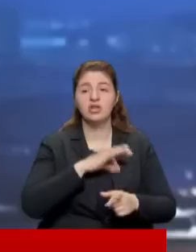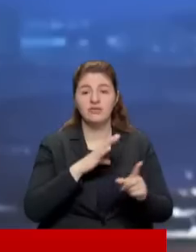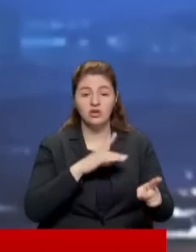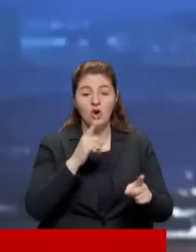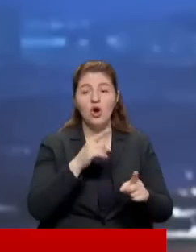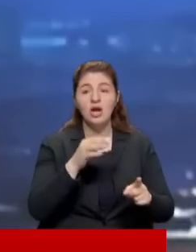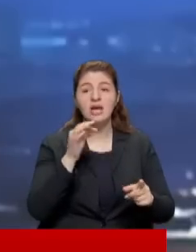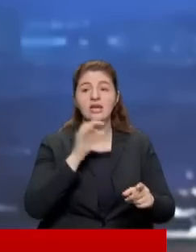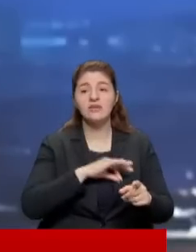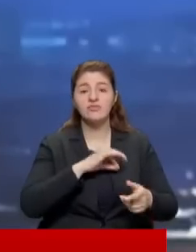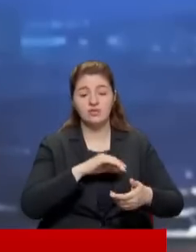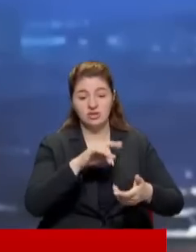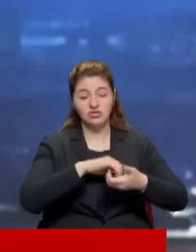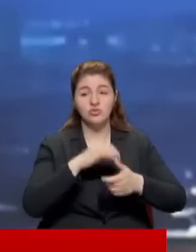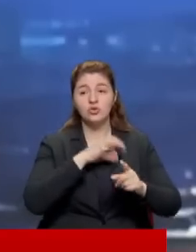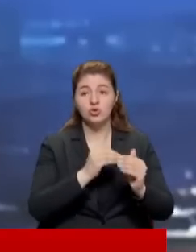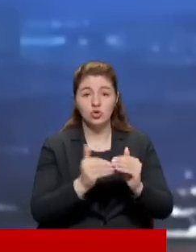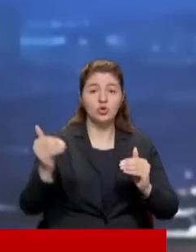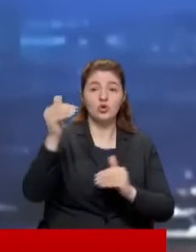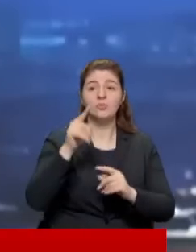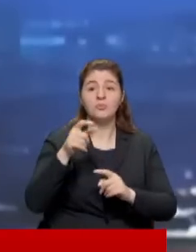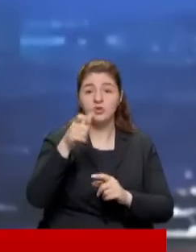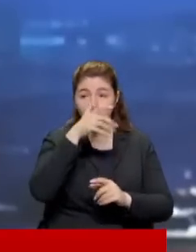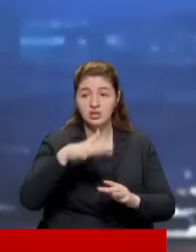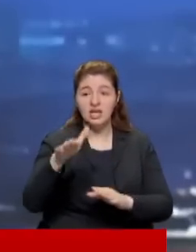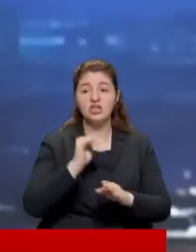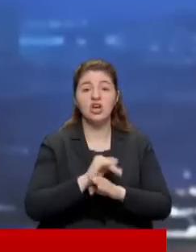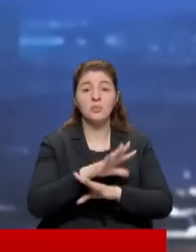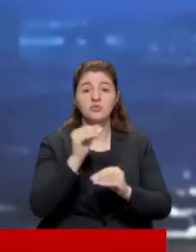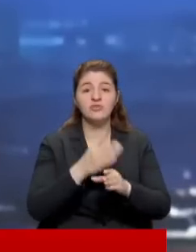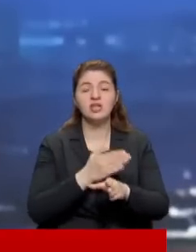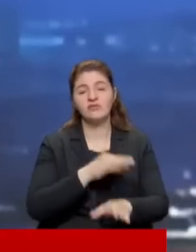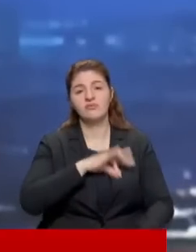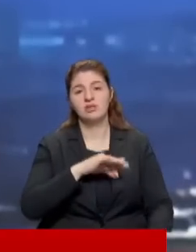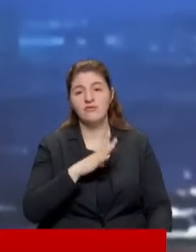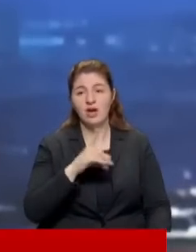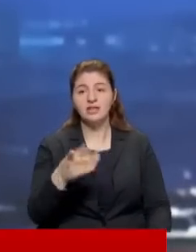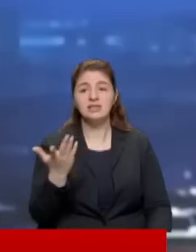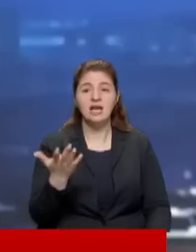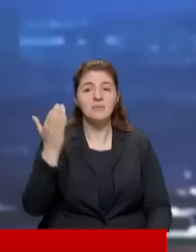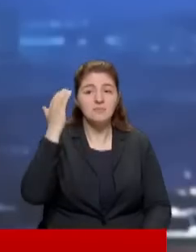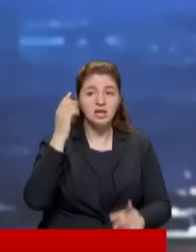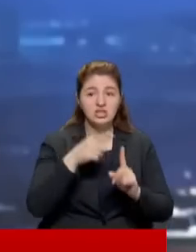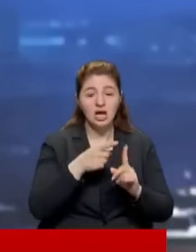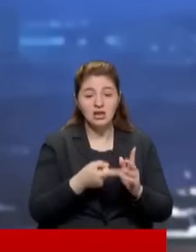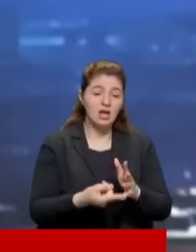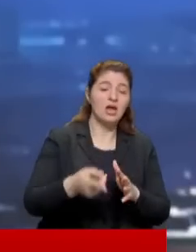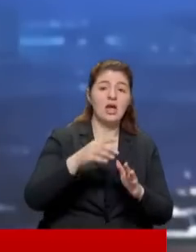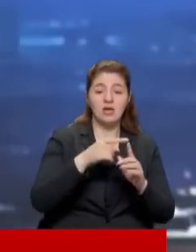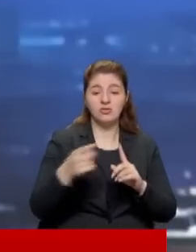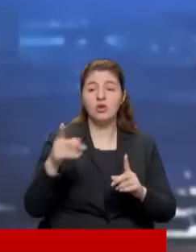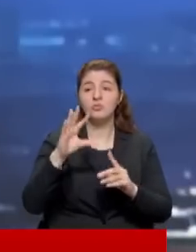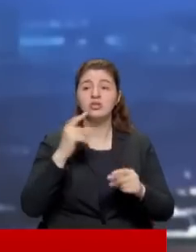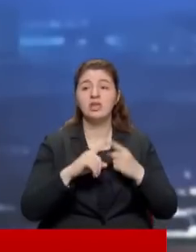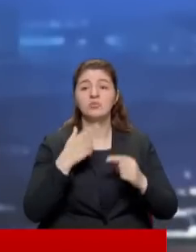ve Özgürlük İttifakı'nın çıkarlarının üstünde bu ülkede yaşayan tüm yurttaşların çıkarları vardır. Yani ben başından bu yana tüm siyasilere şu